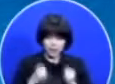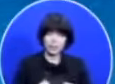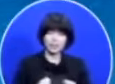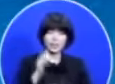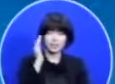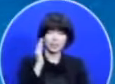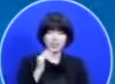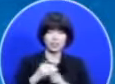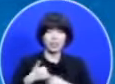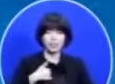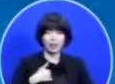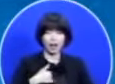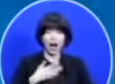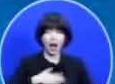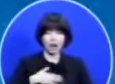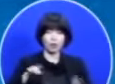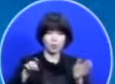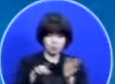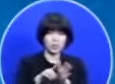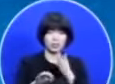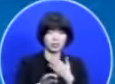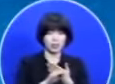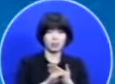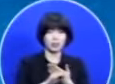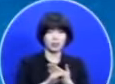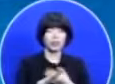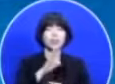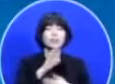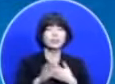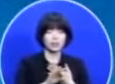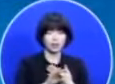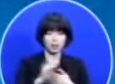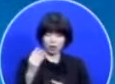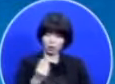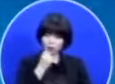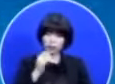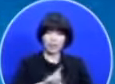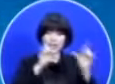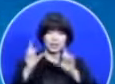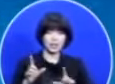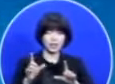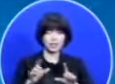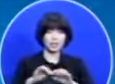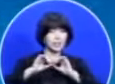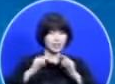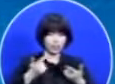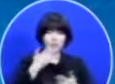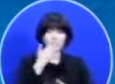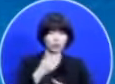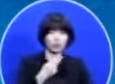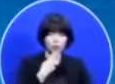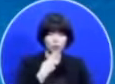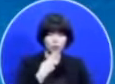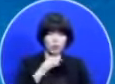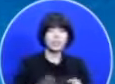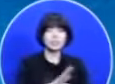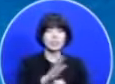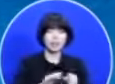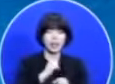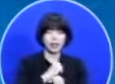분명히 알고 믿는 다면 그렇다면 거룩하게 살지 않을 도리가 없고 사랑하며